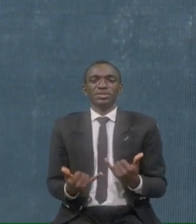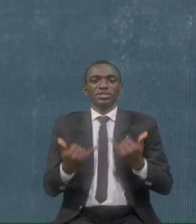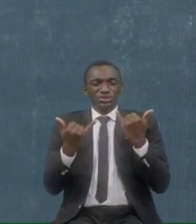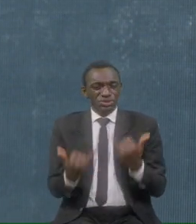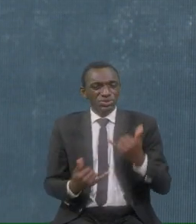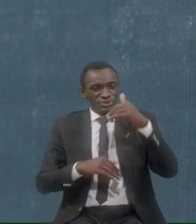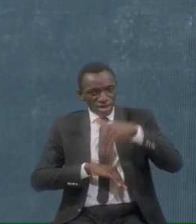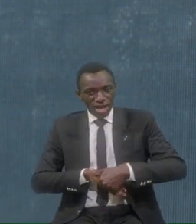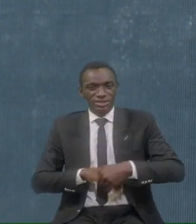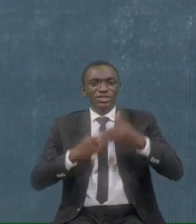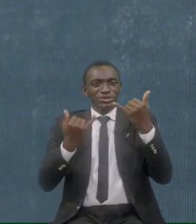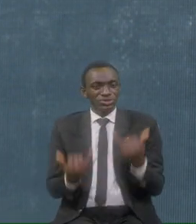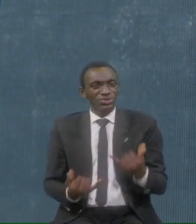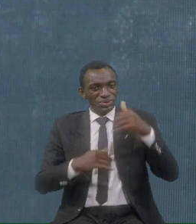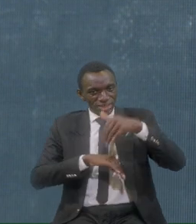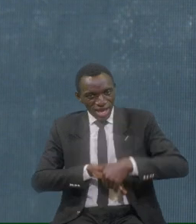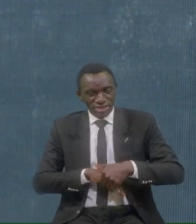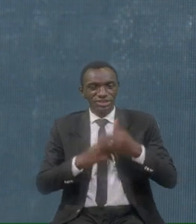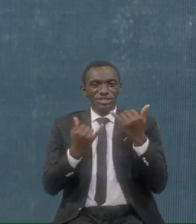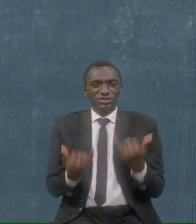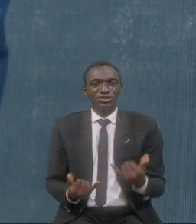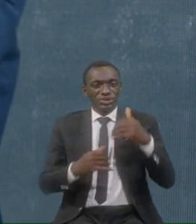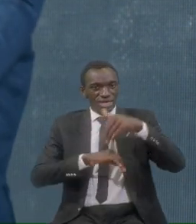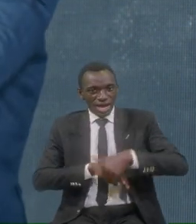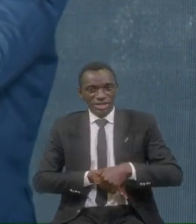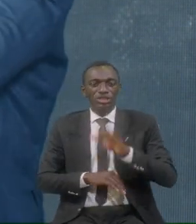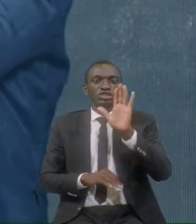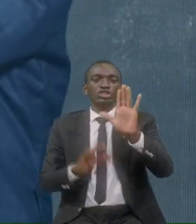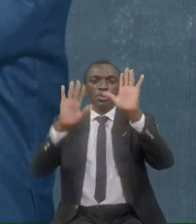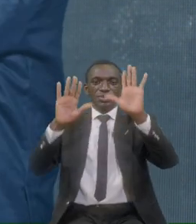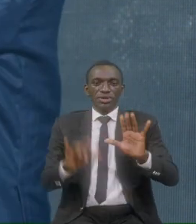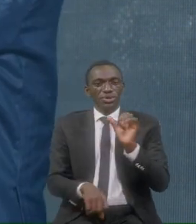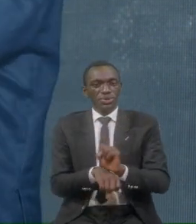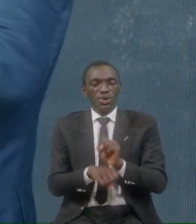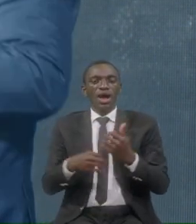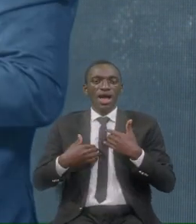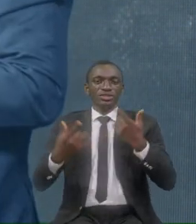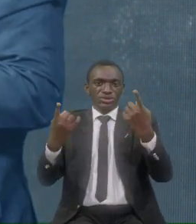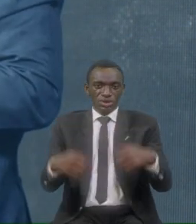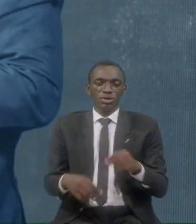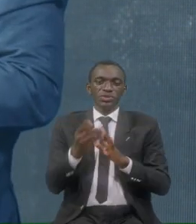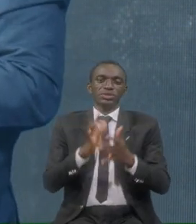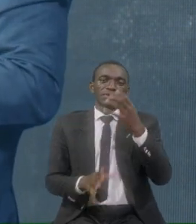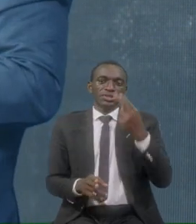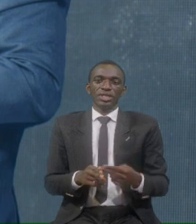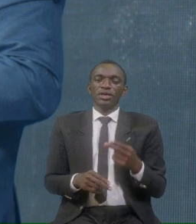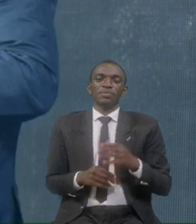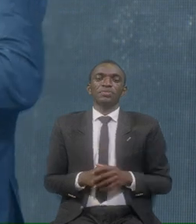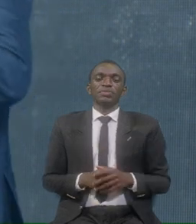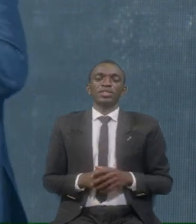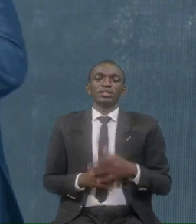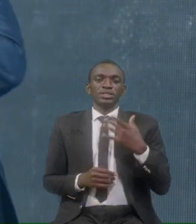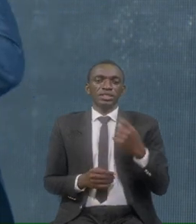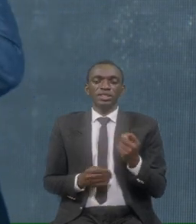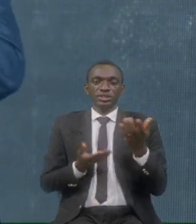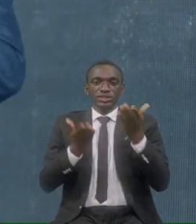tonight, tonight, your miracle has come. The servant of God is coming to pray for all of